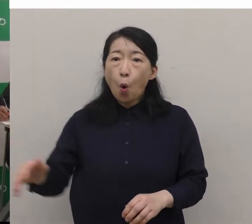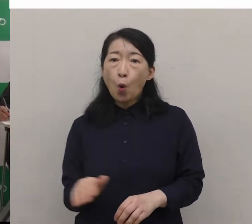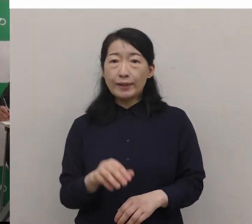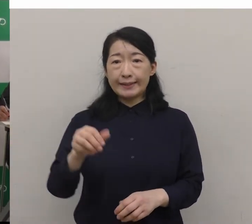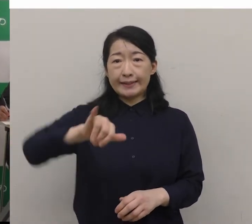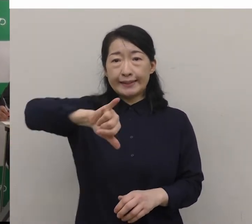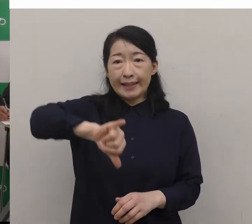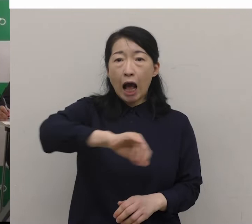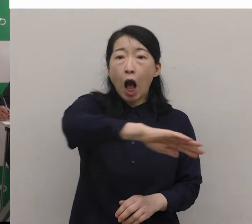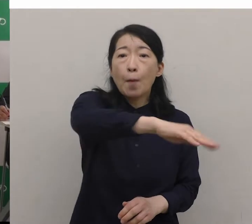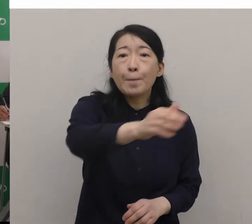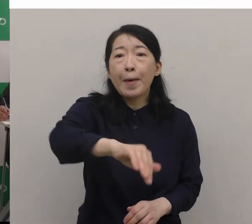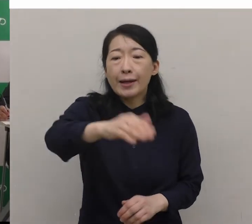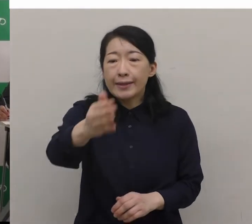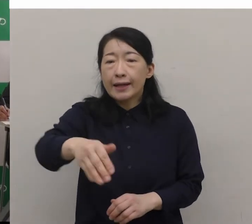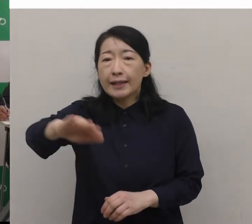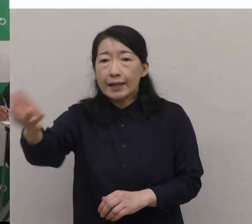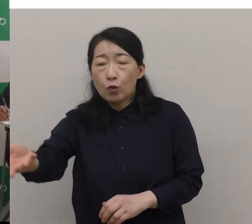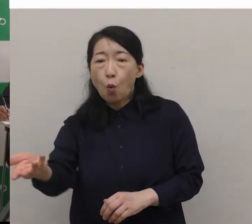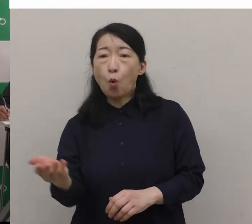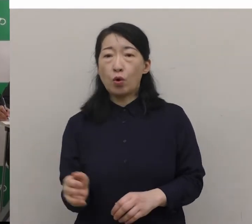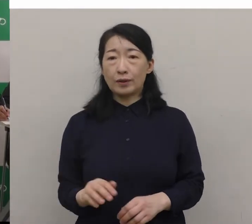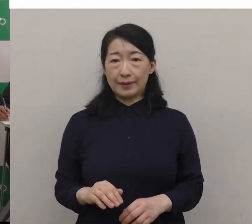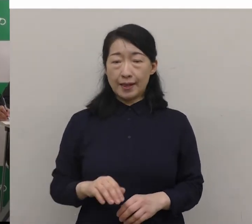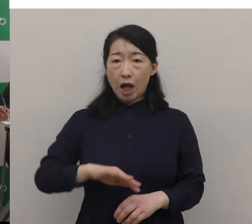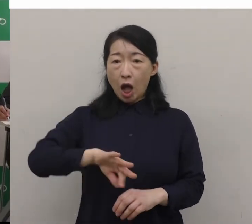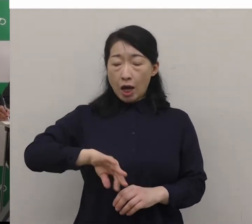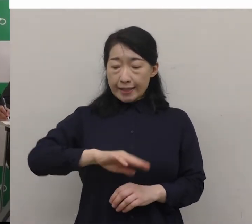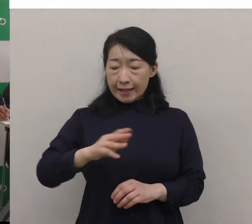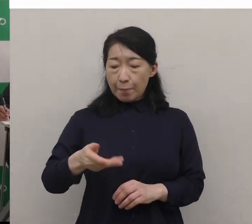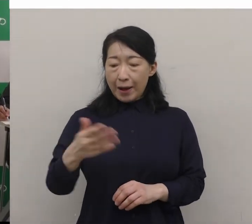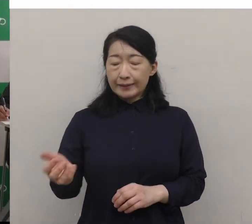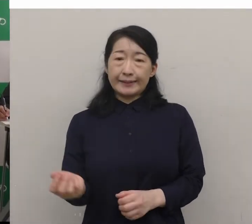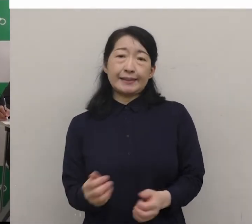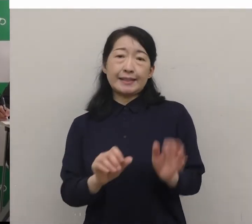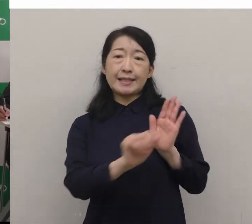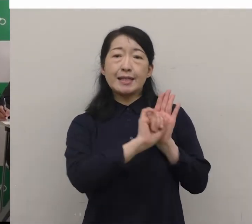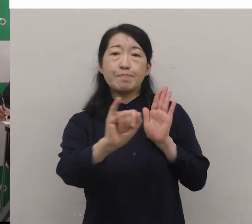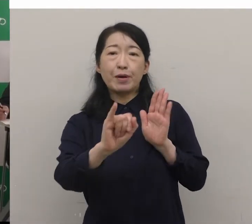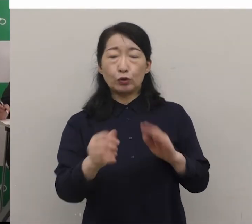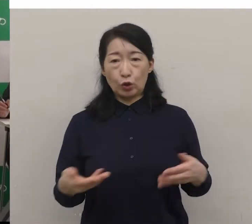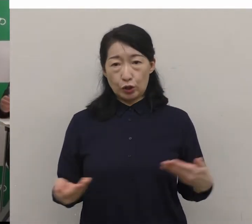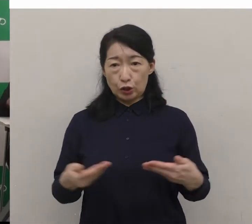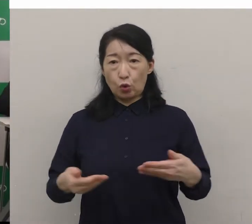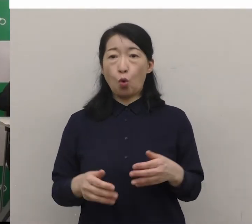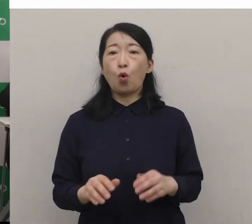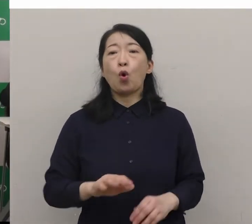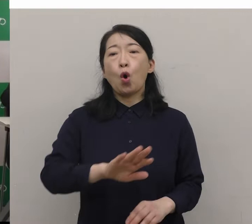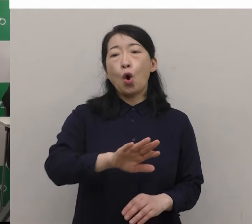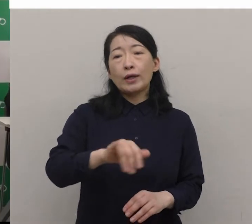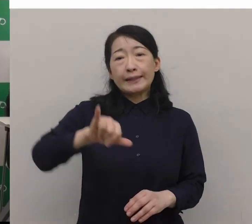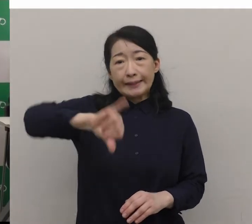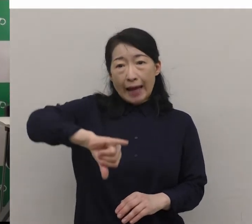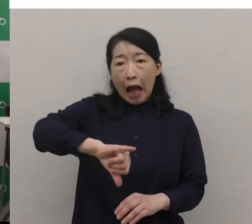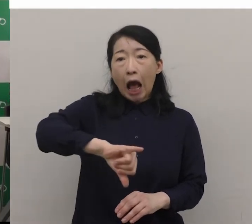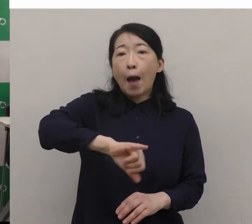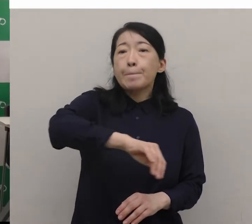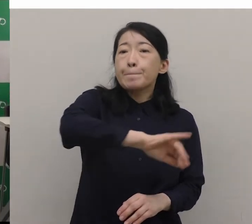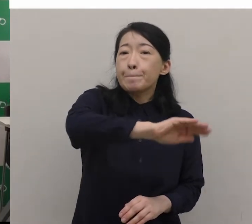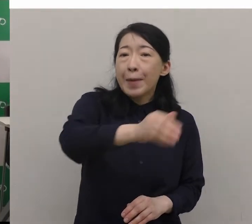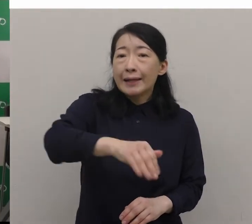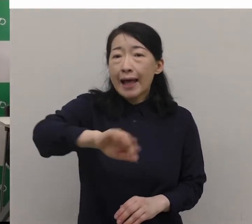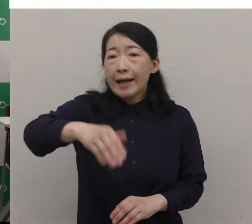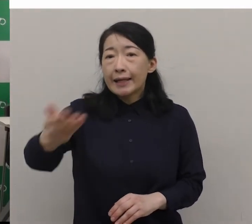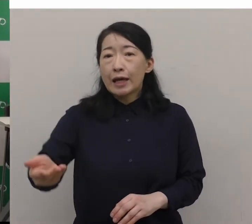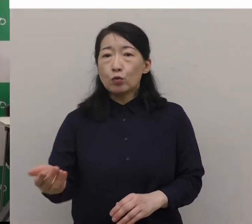ある交流促進事業茶畑の中心で愛を叫ぶと、通称ですね通称で